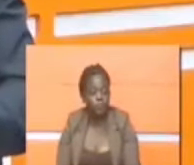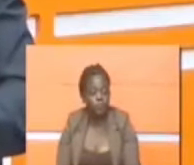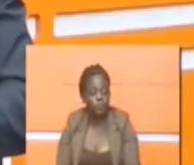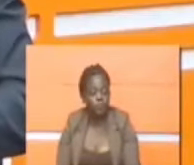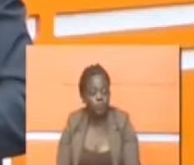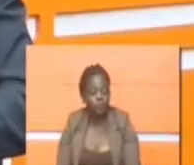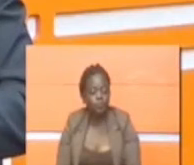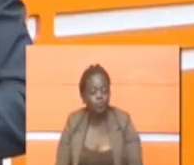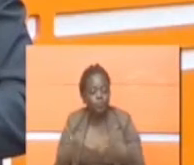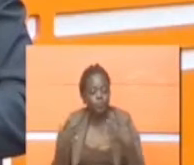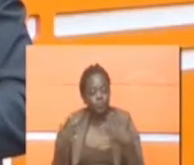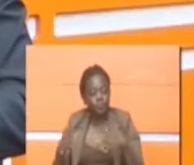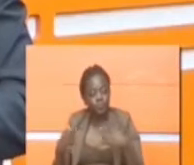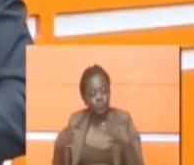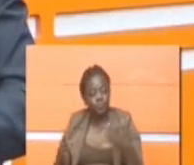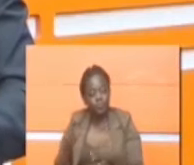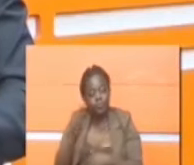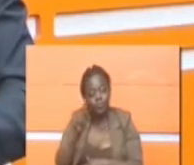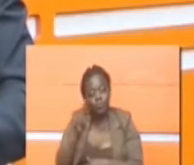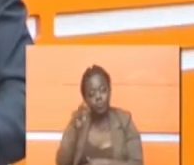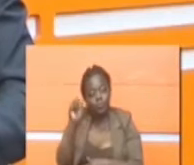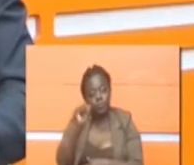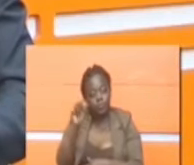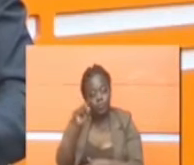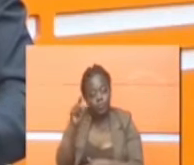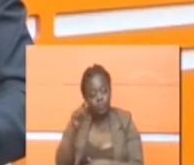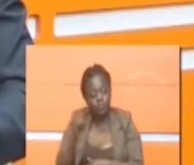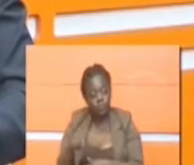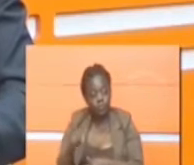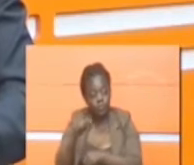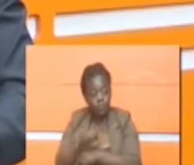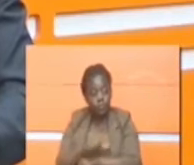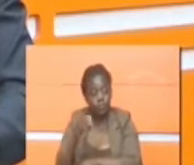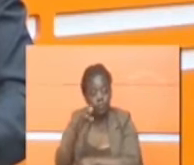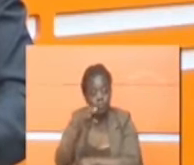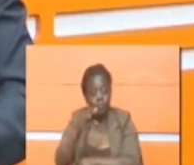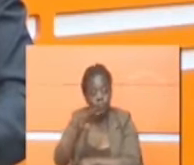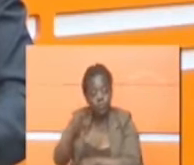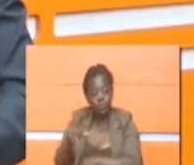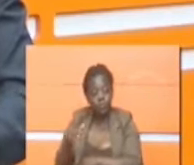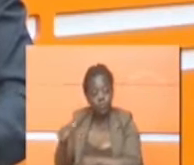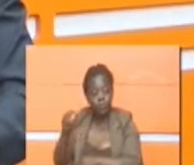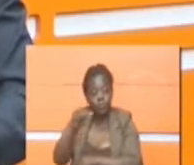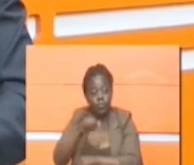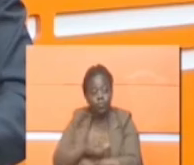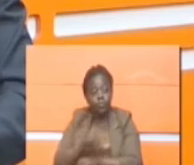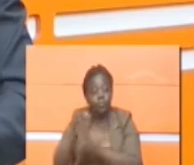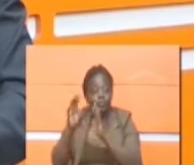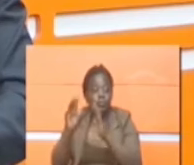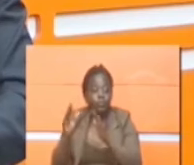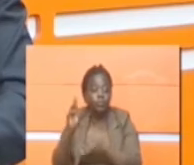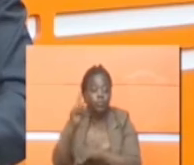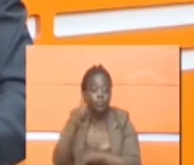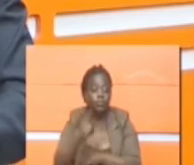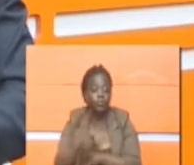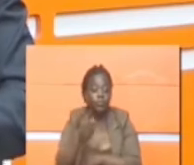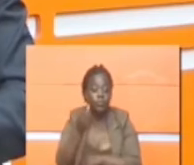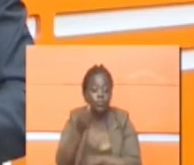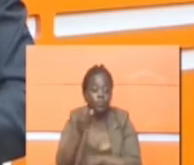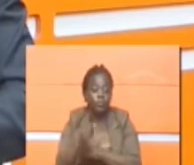Ate kiyitiridde ku kasozi Kololo essomero lya City High School Kololo libadde lijaguza okuweza emyaka